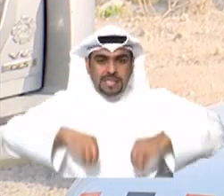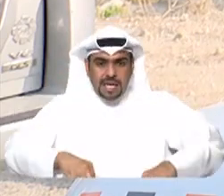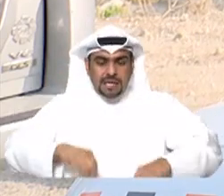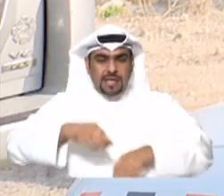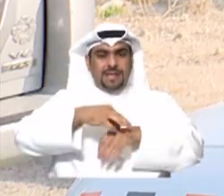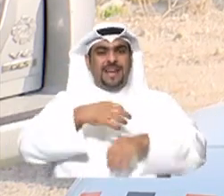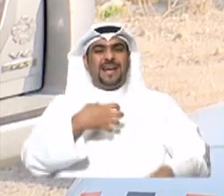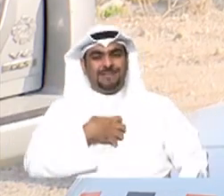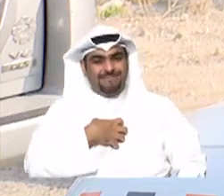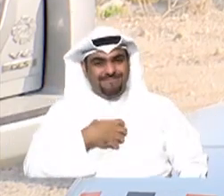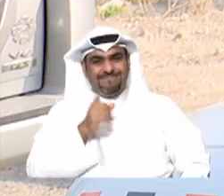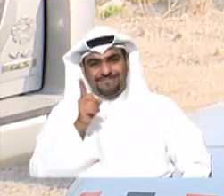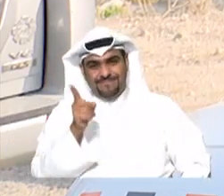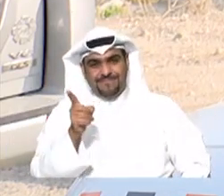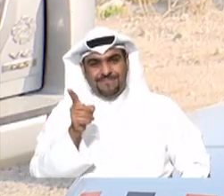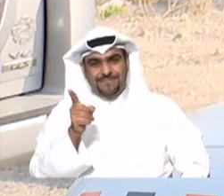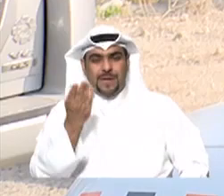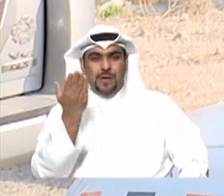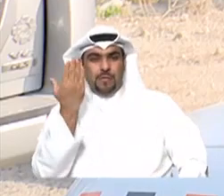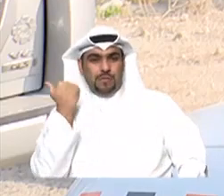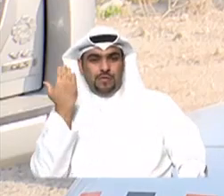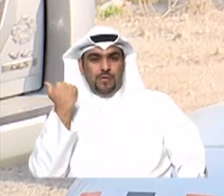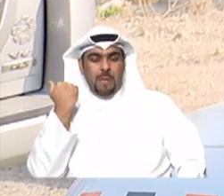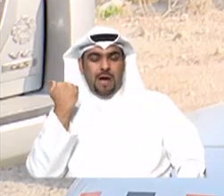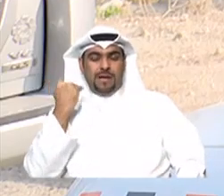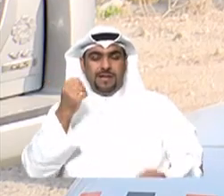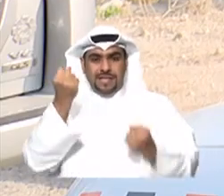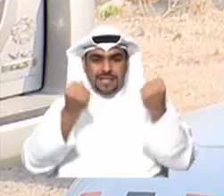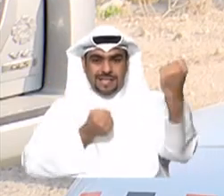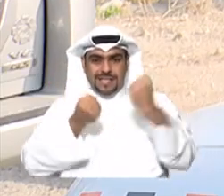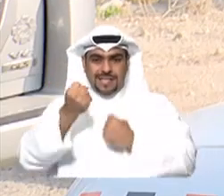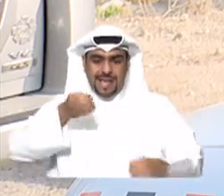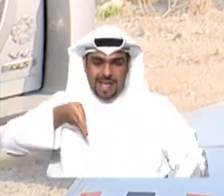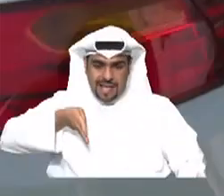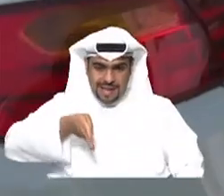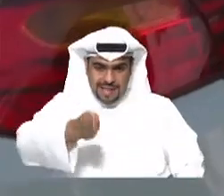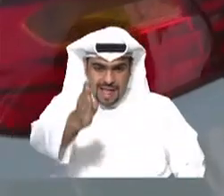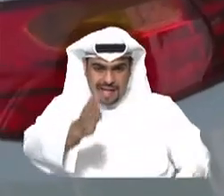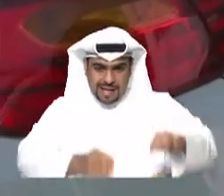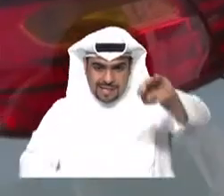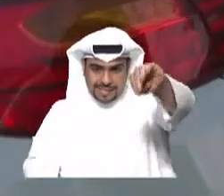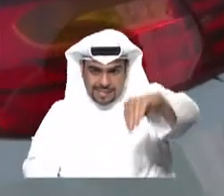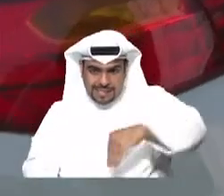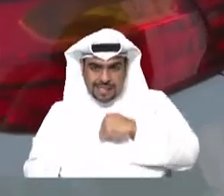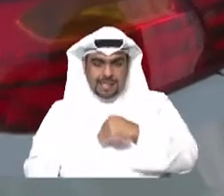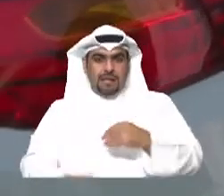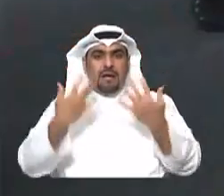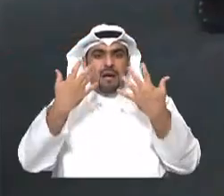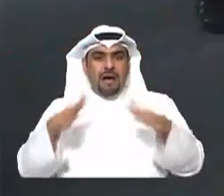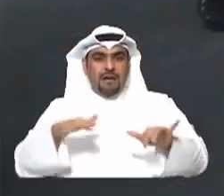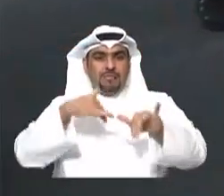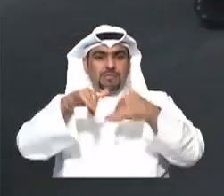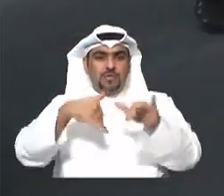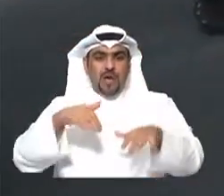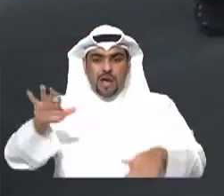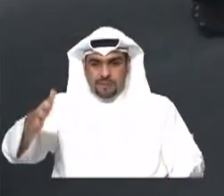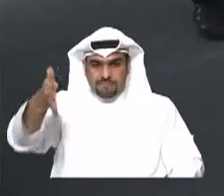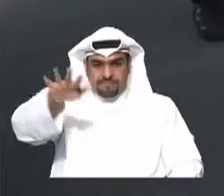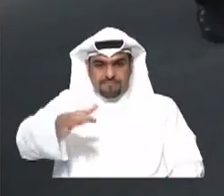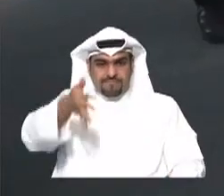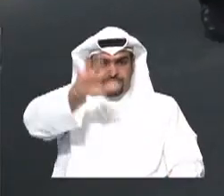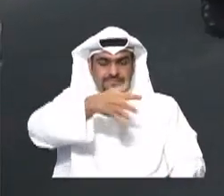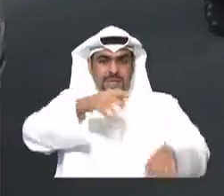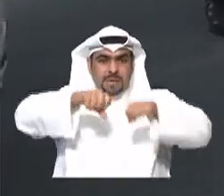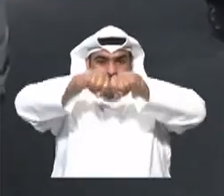جابر الأحمد. عانوا الكثير من المداخل والمخارج، عانوا الكثير من الطرق المتهالكة في المدينة. الجهود الحكومية تتضافر في